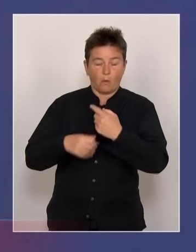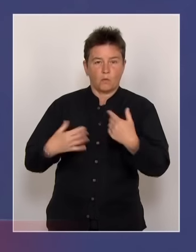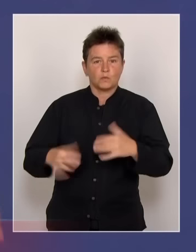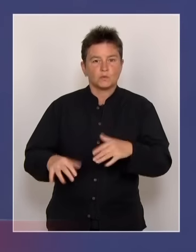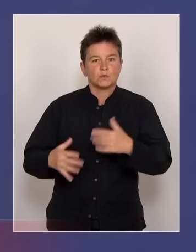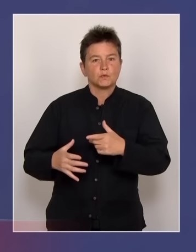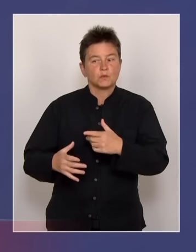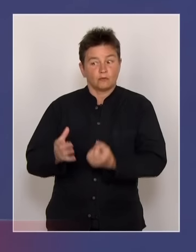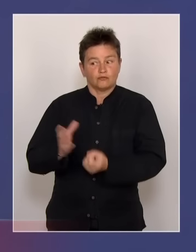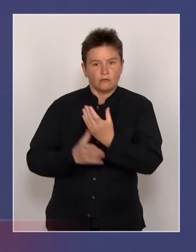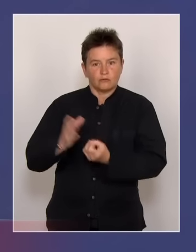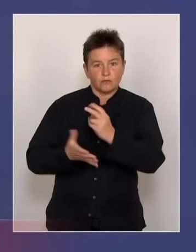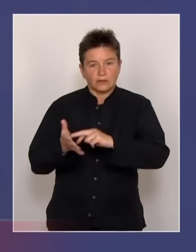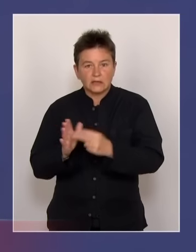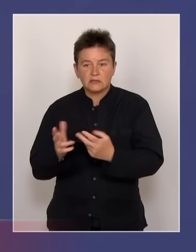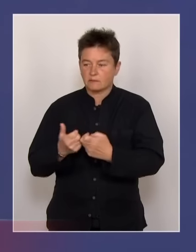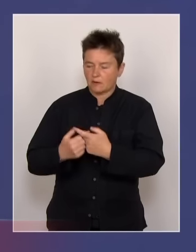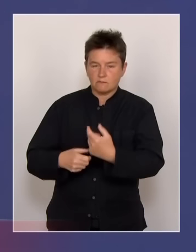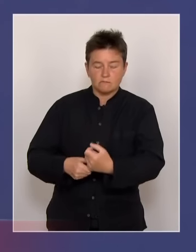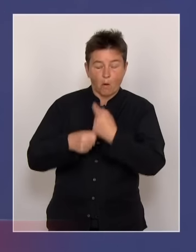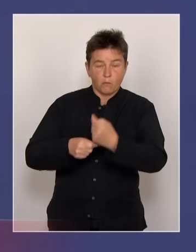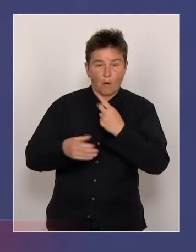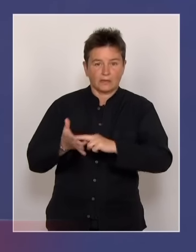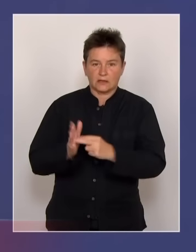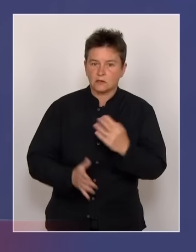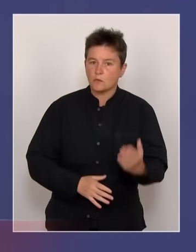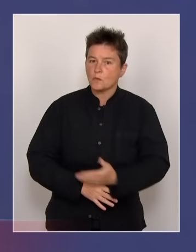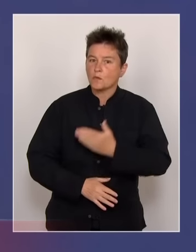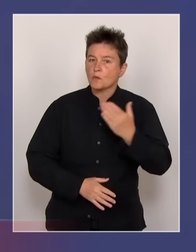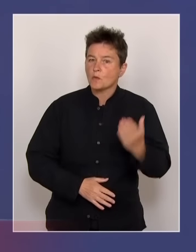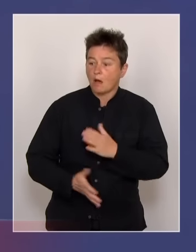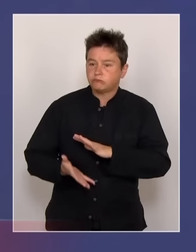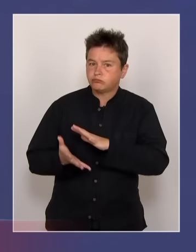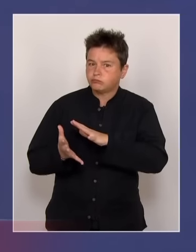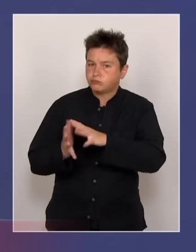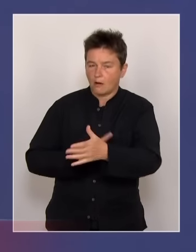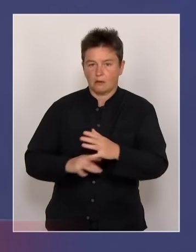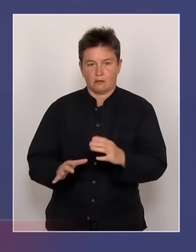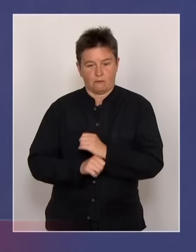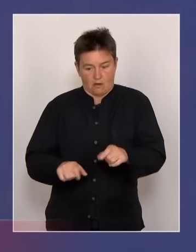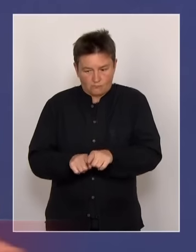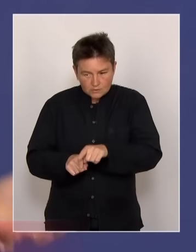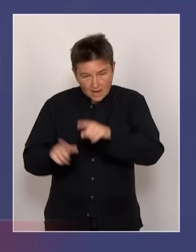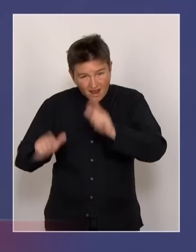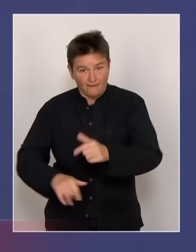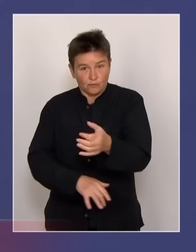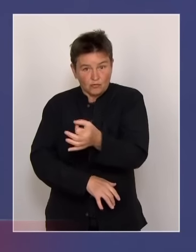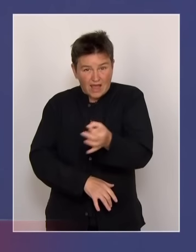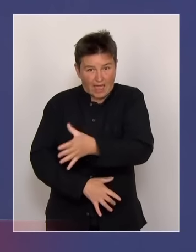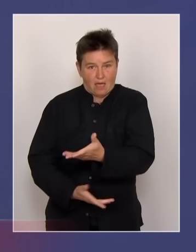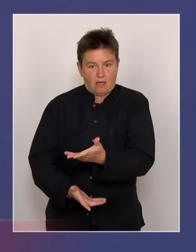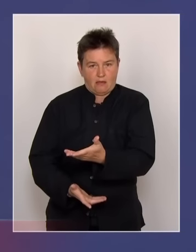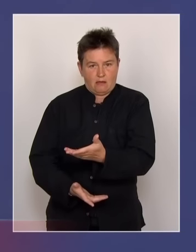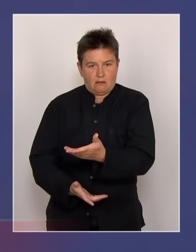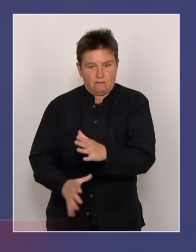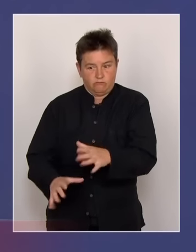lesquelles il a beaucoup innové ces dernières années, dont les portées et la technologie s'est transformées qui disposent de l'arme nucléaire et